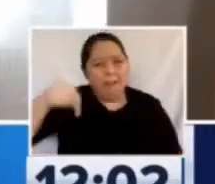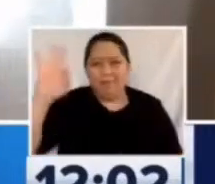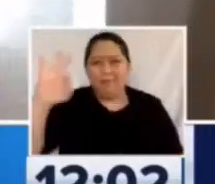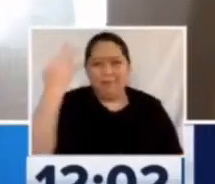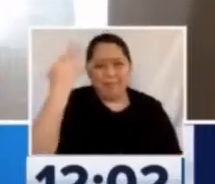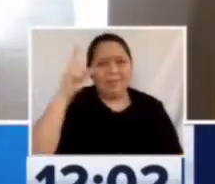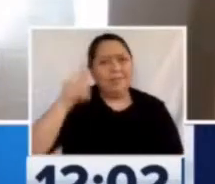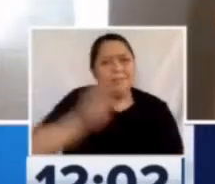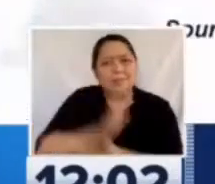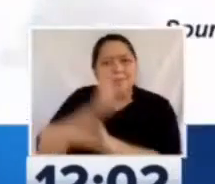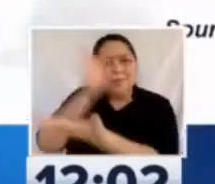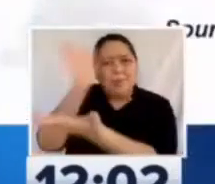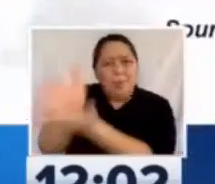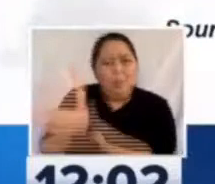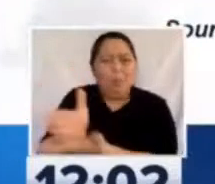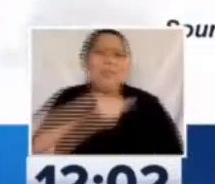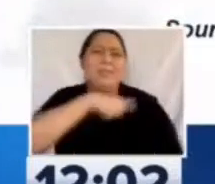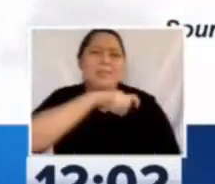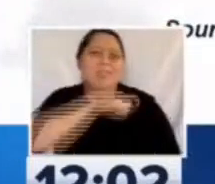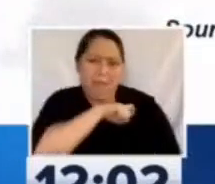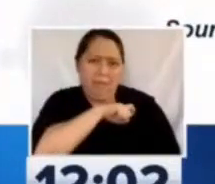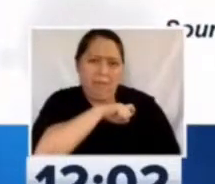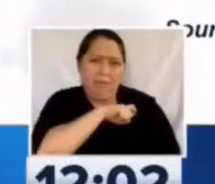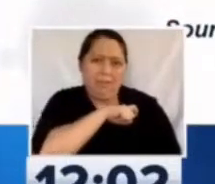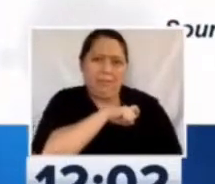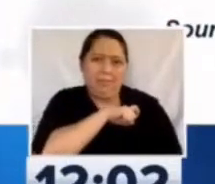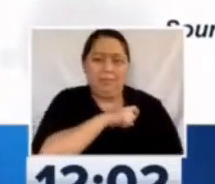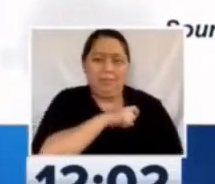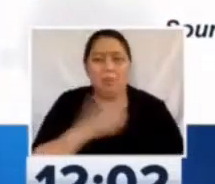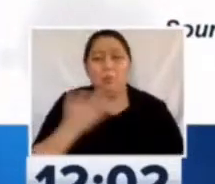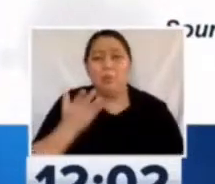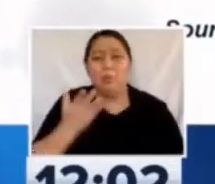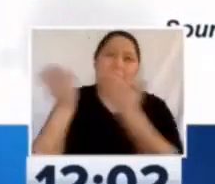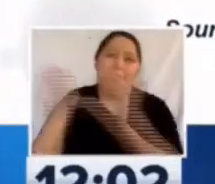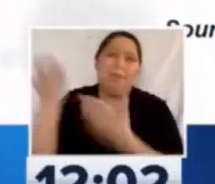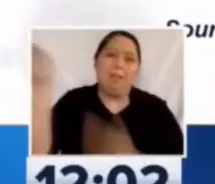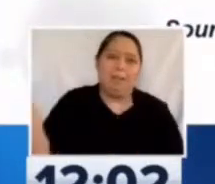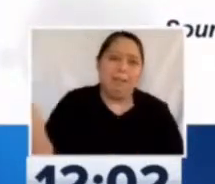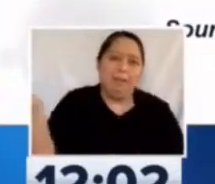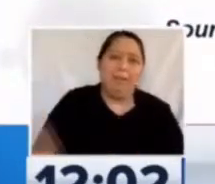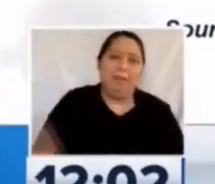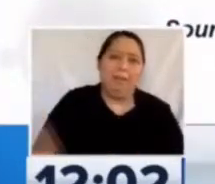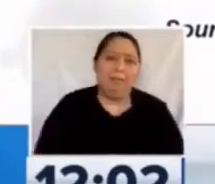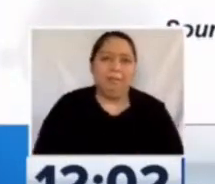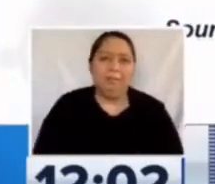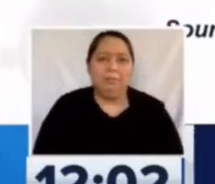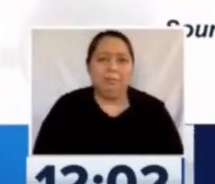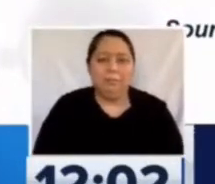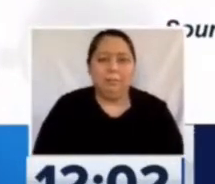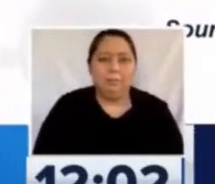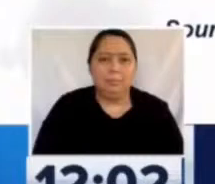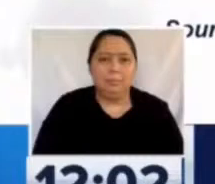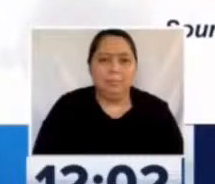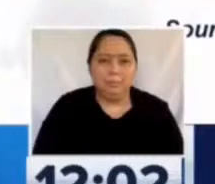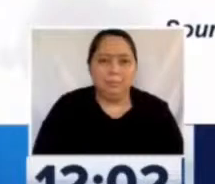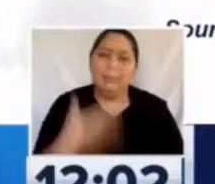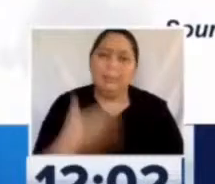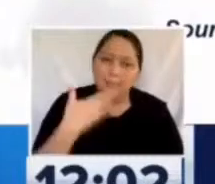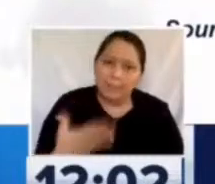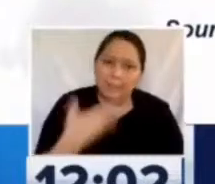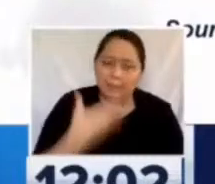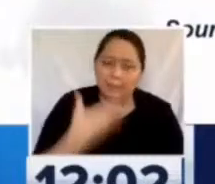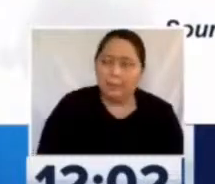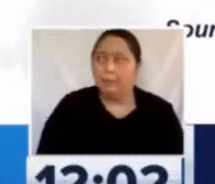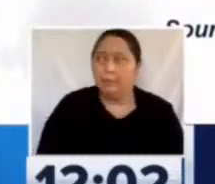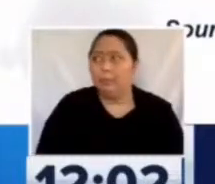tanda ng Department of Health, meron na 9,485 cases ang nagpositibo sa COVID-19 sa bansa. 1,315